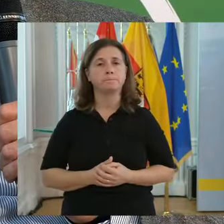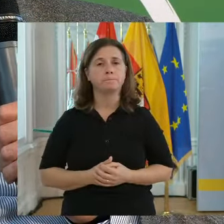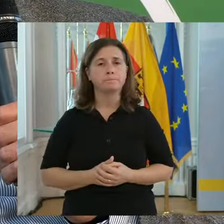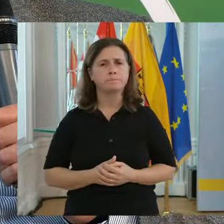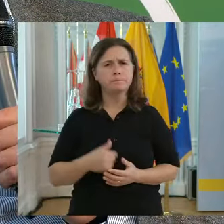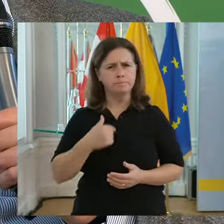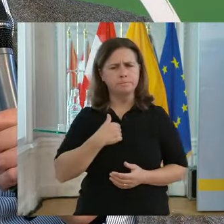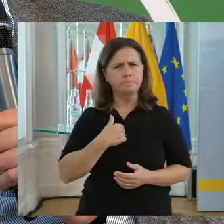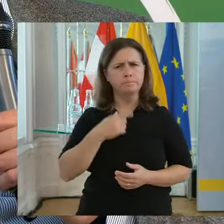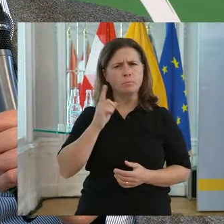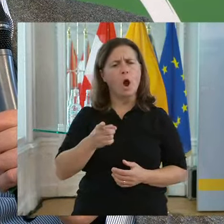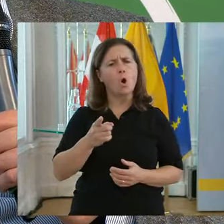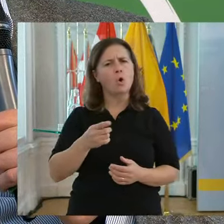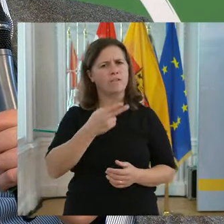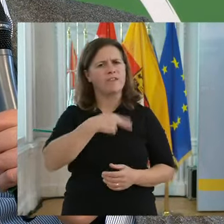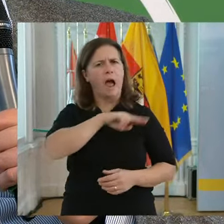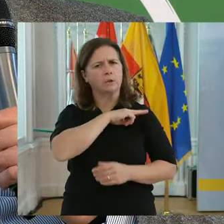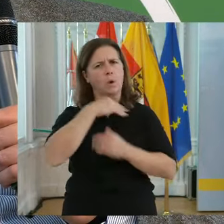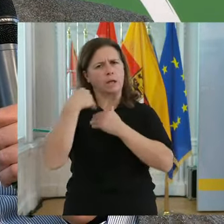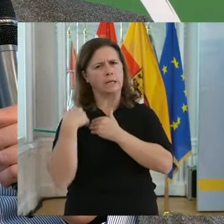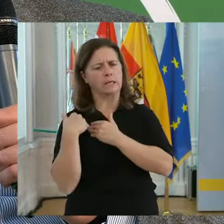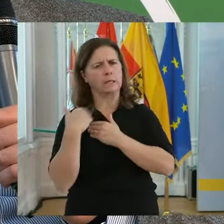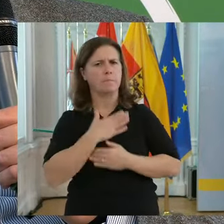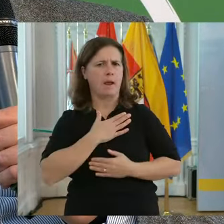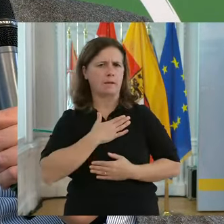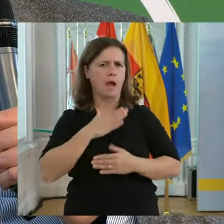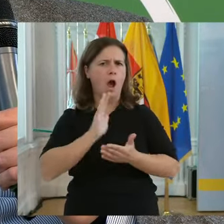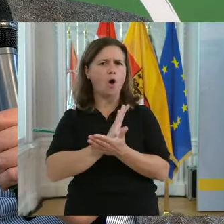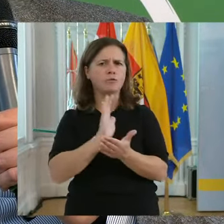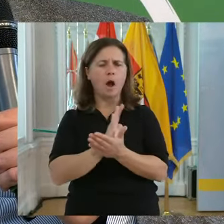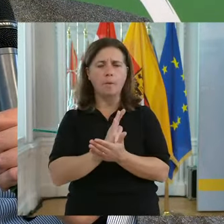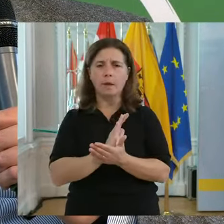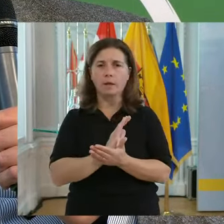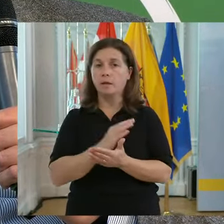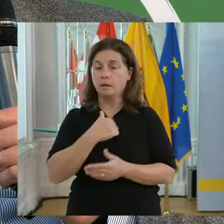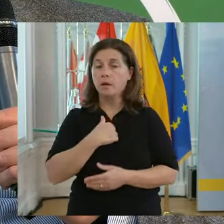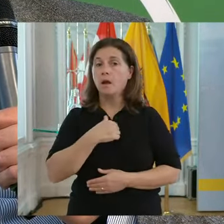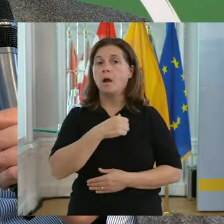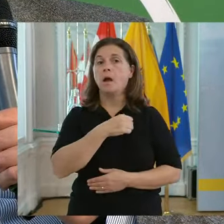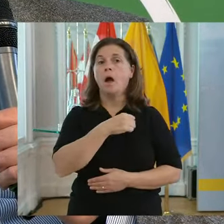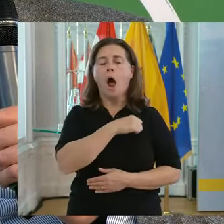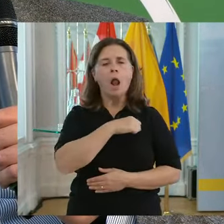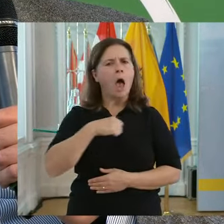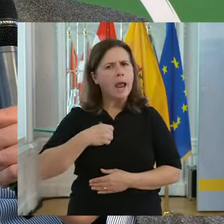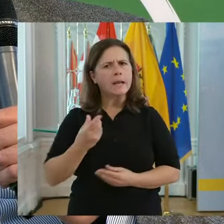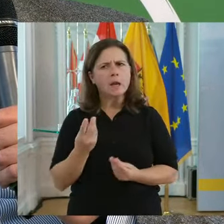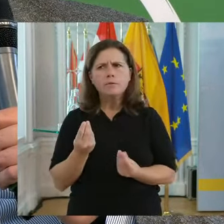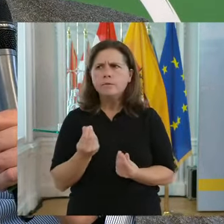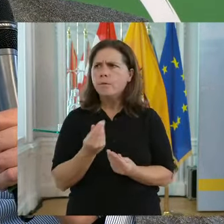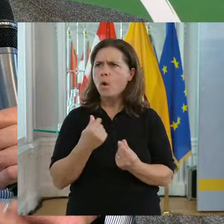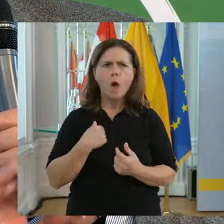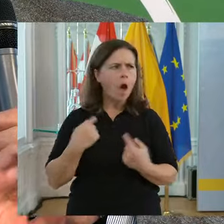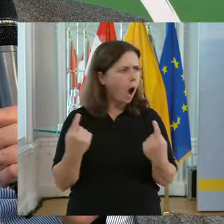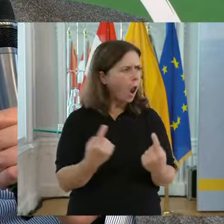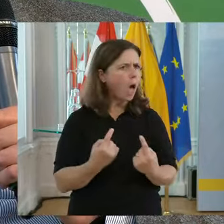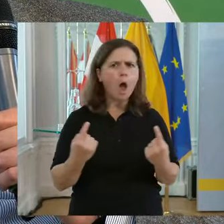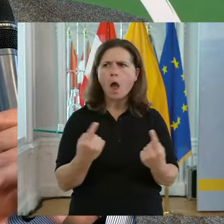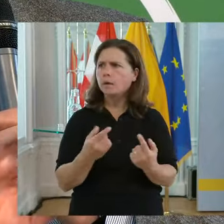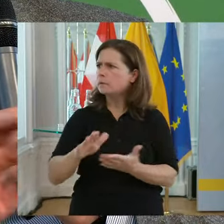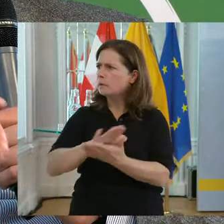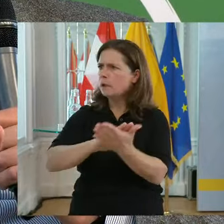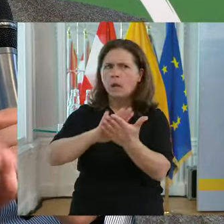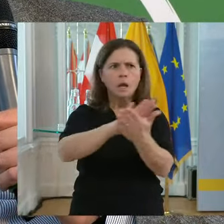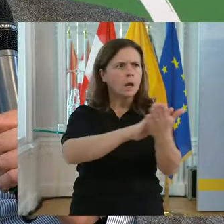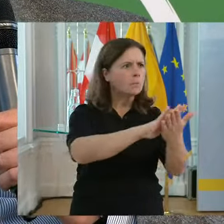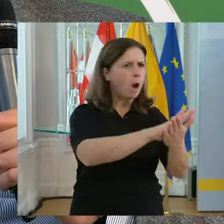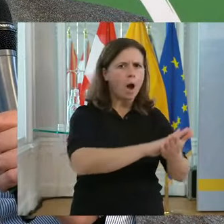dafür unter anderem auch dafür verantwortlich war, wirklich alleine, habe ich zumindest den Eindruck gehabt, auf weiter Flur gewesen, weil es nichts gegeben hat.